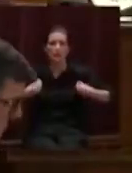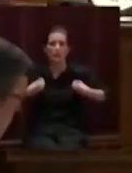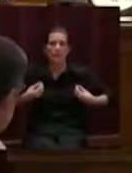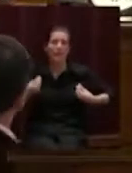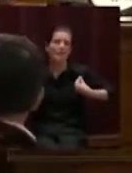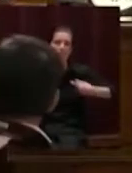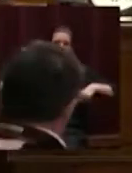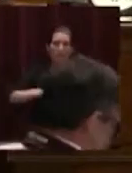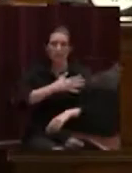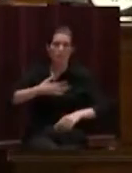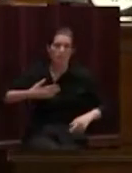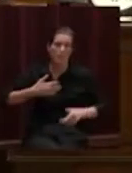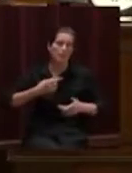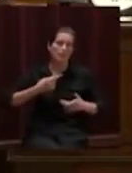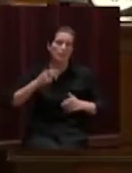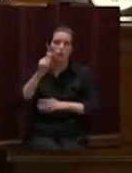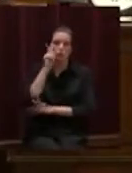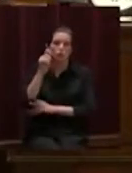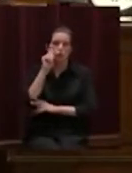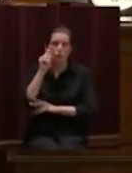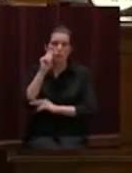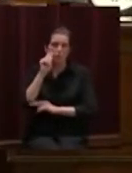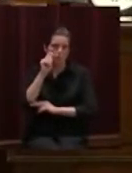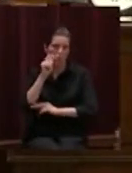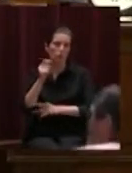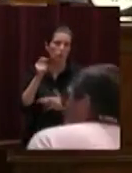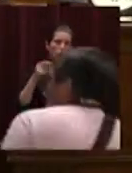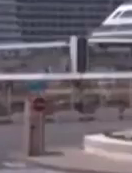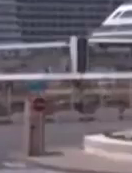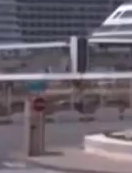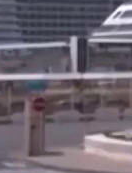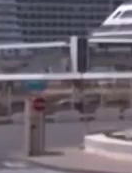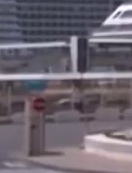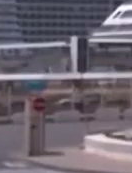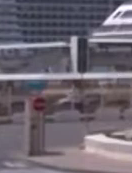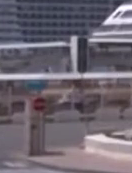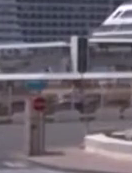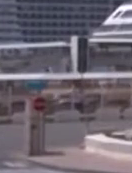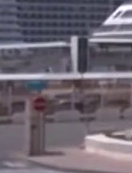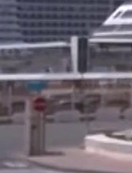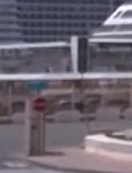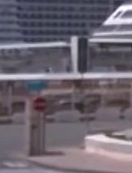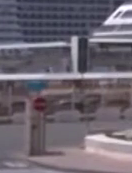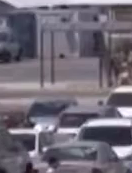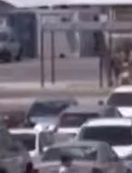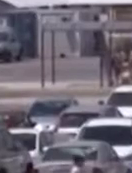sentir-se orgullosos del turisme que oferim i ser part en les decisions que els afecten. En aquest sentit, Armengol també ha dit que